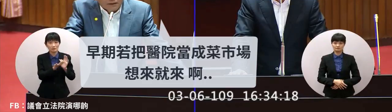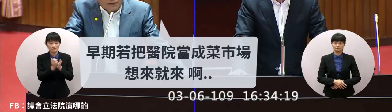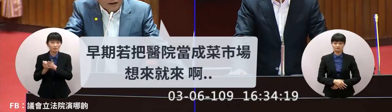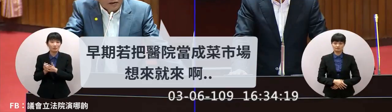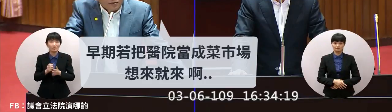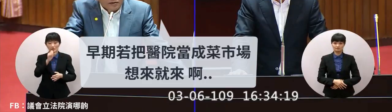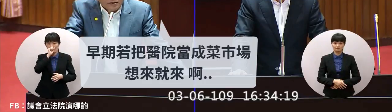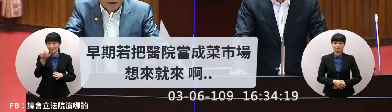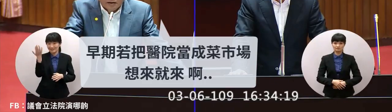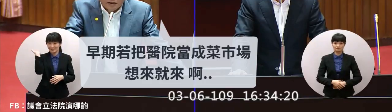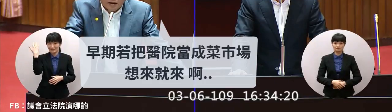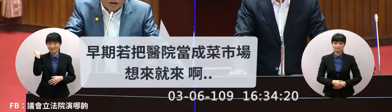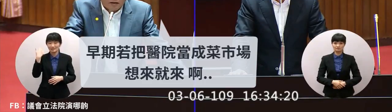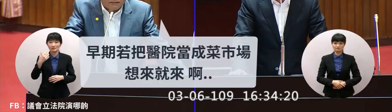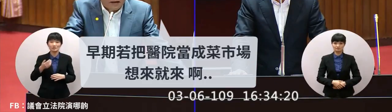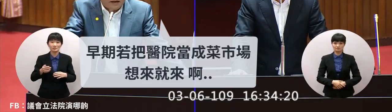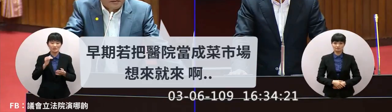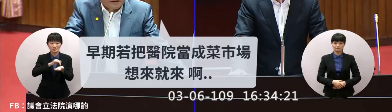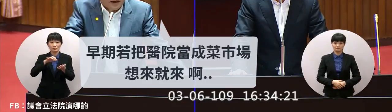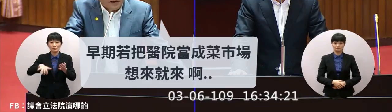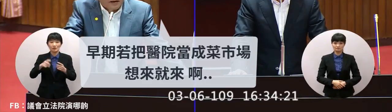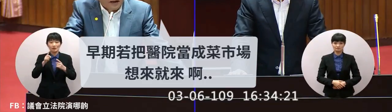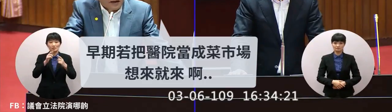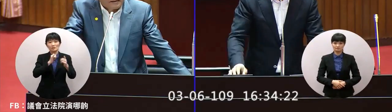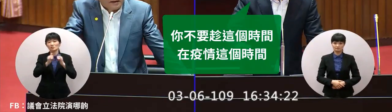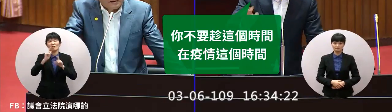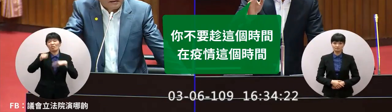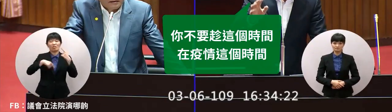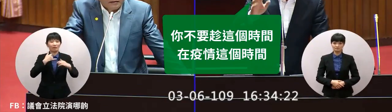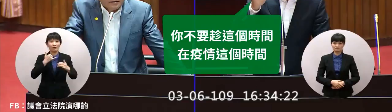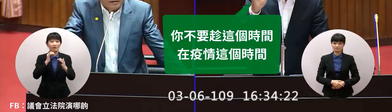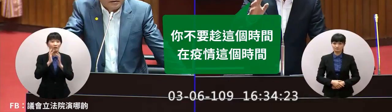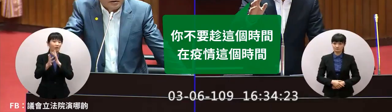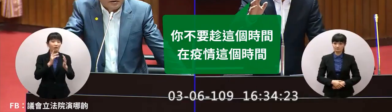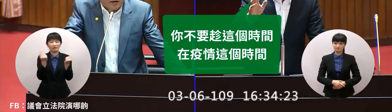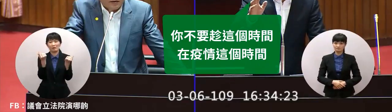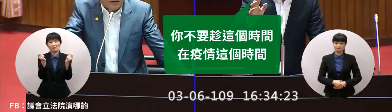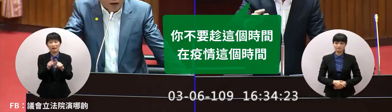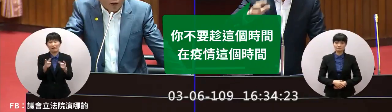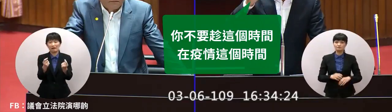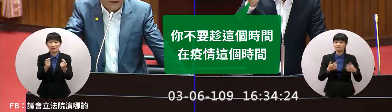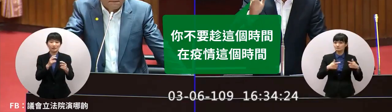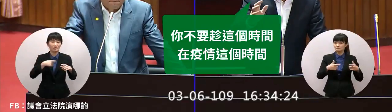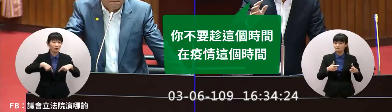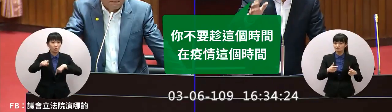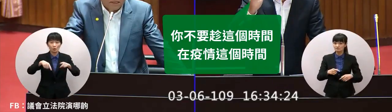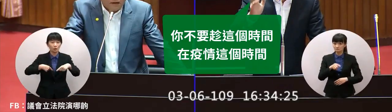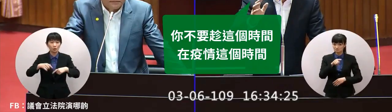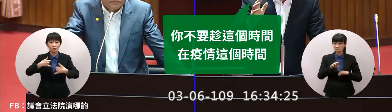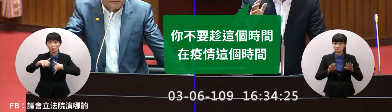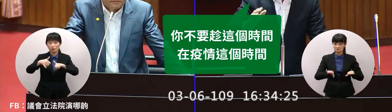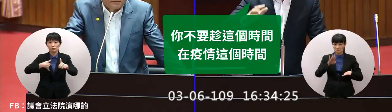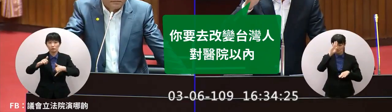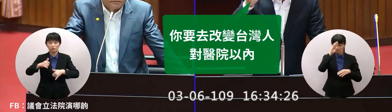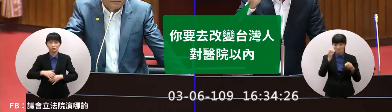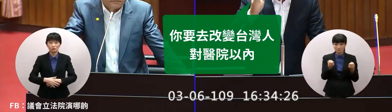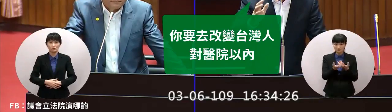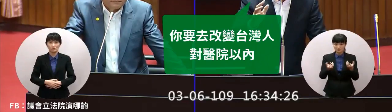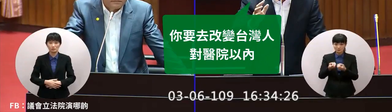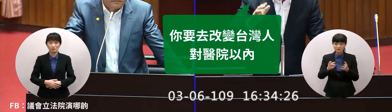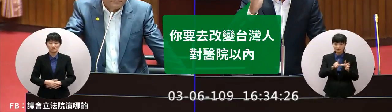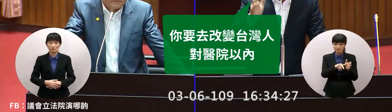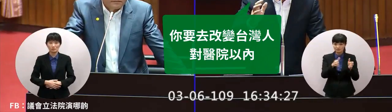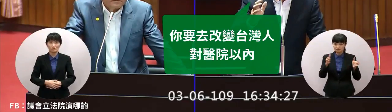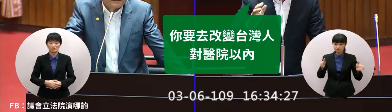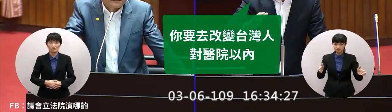早个在病医当这菜市啊哈，要来就来哈，啊， 干。你莫趁这机会，疫情这时间、嗯，你要去